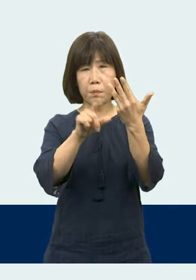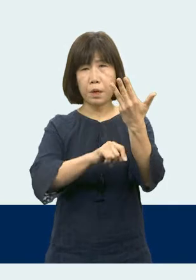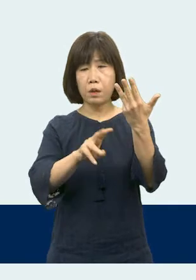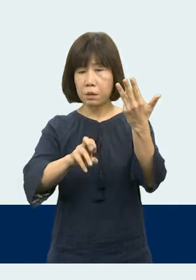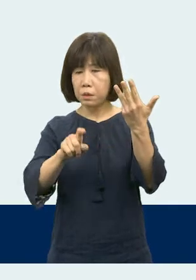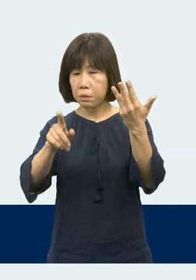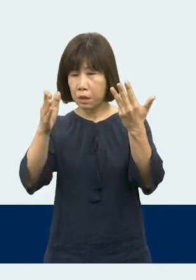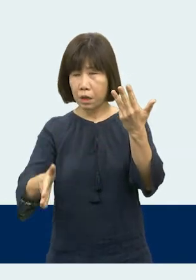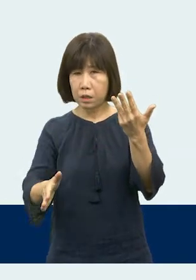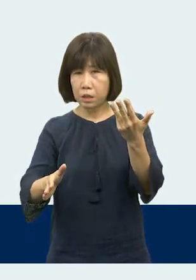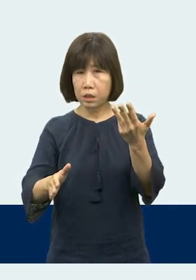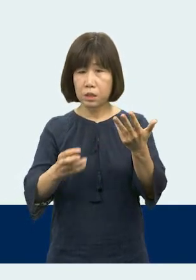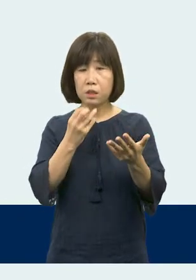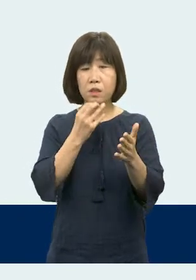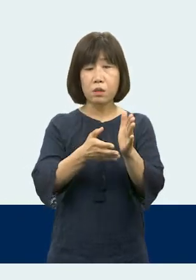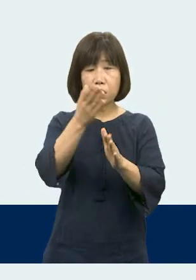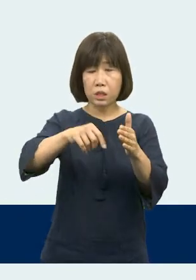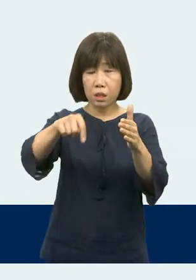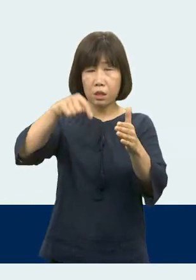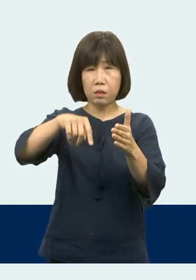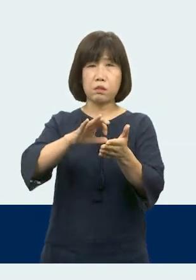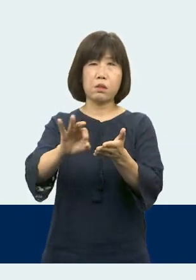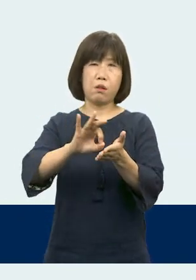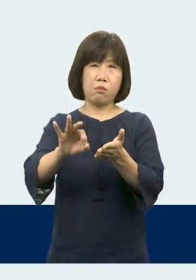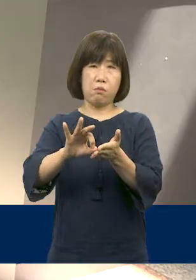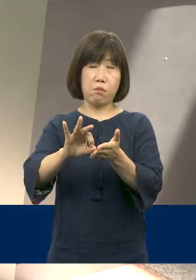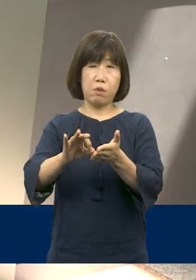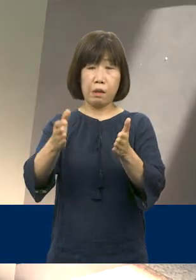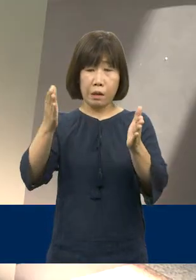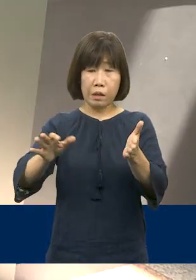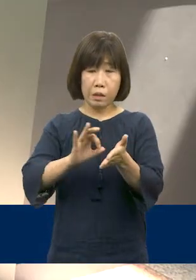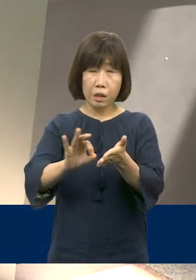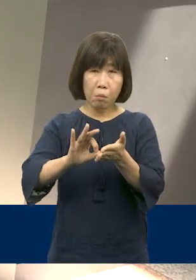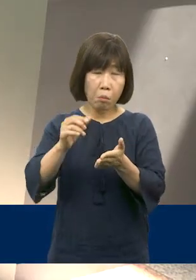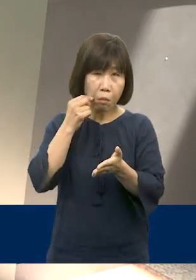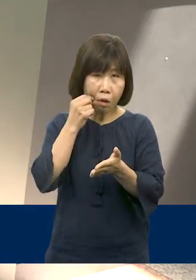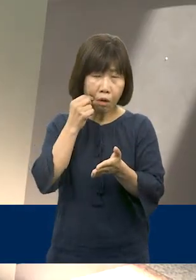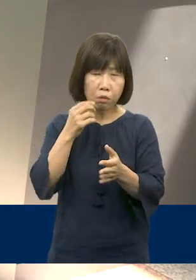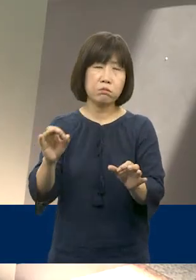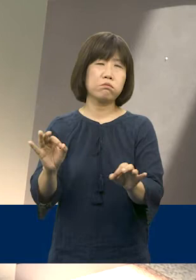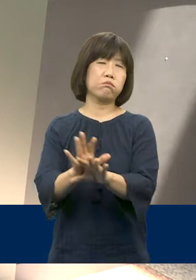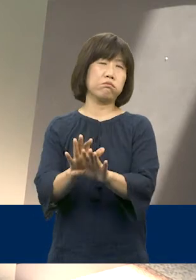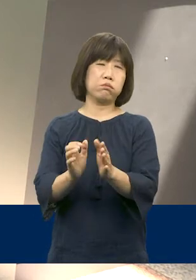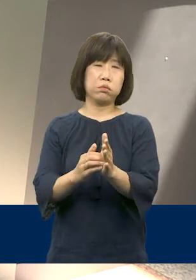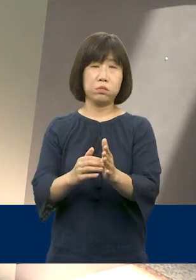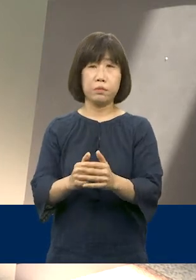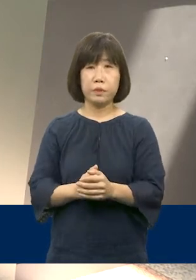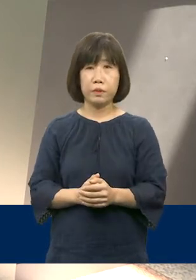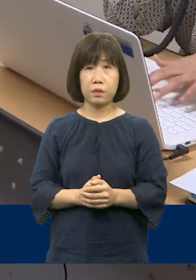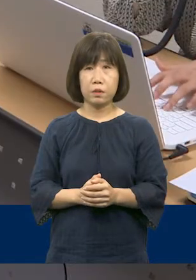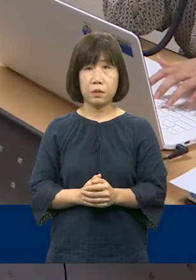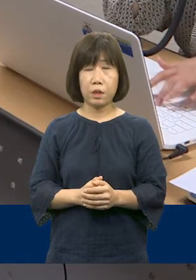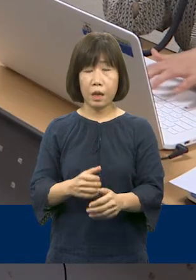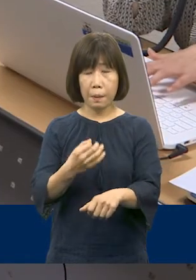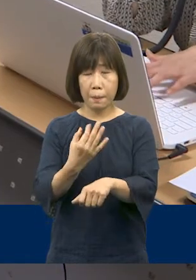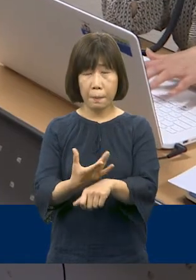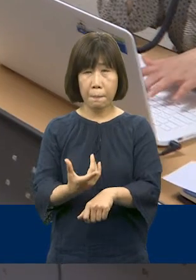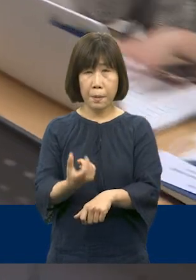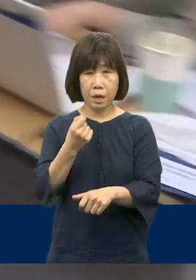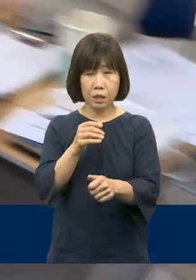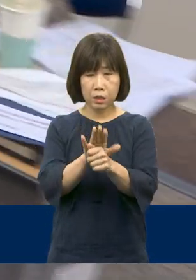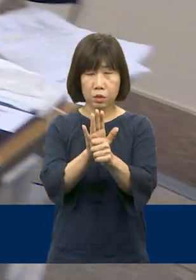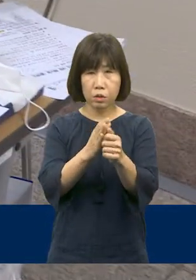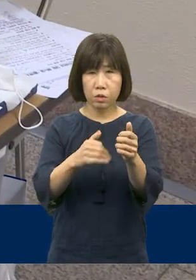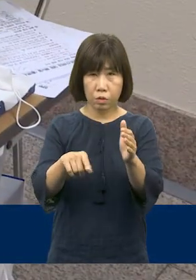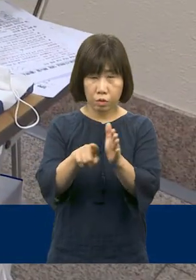8월 31일까지 서울 시내에서 사용해야 하며 기간을 사용하지 않을 경우 소멸됩니다 군은 간편하고